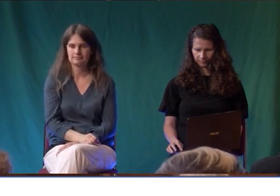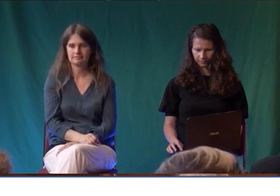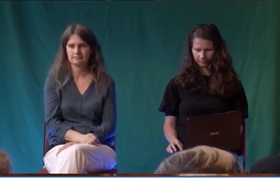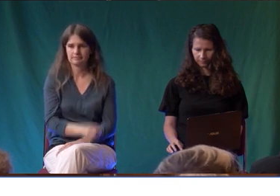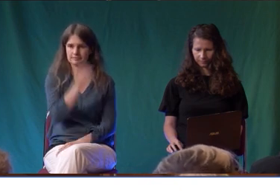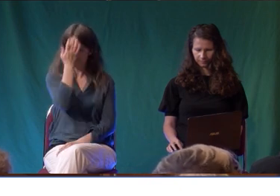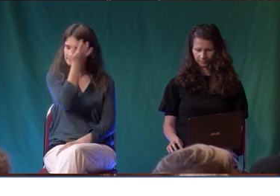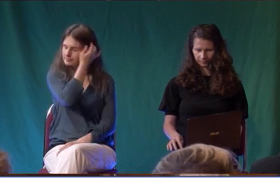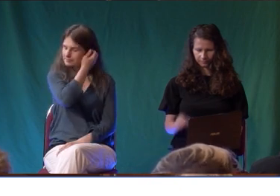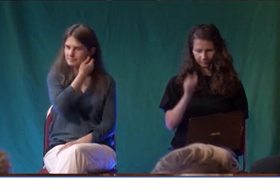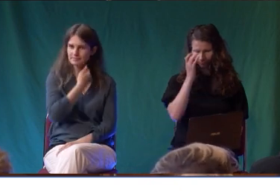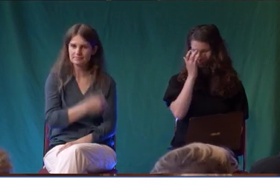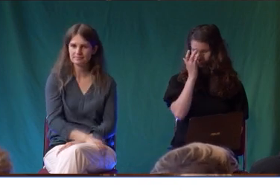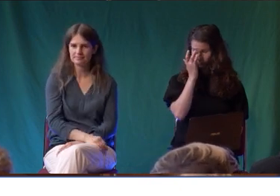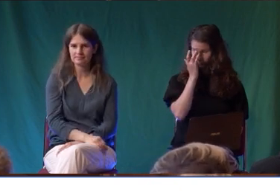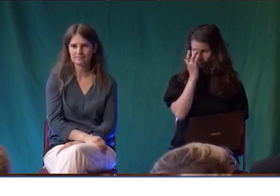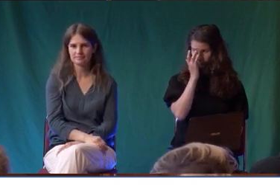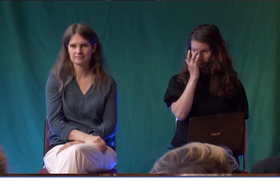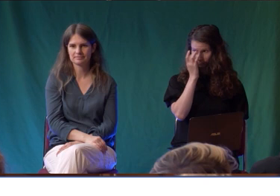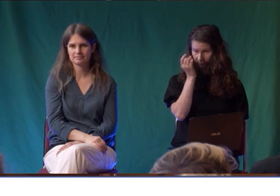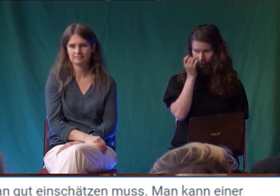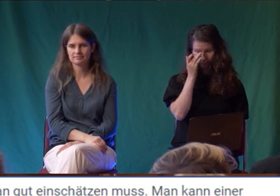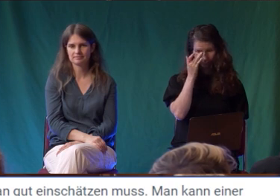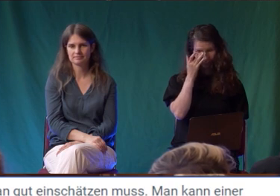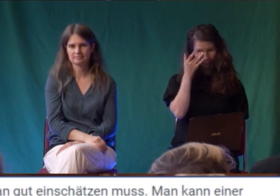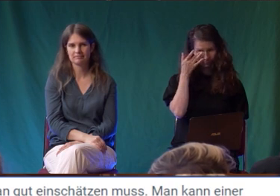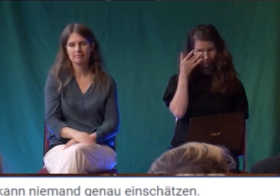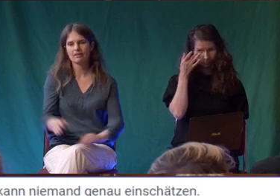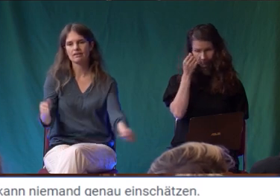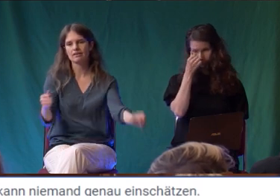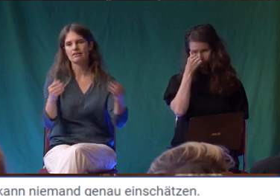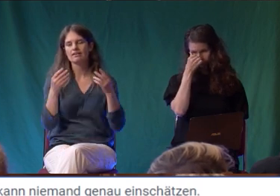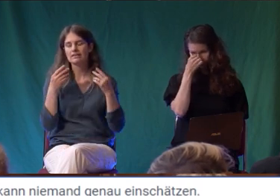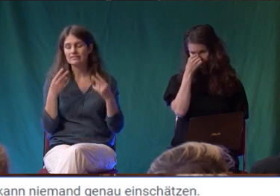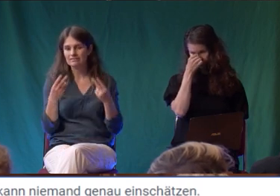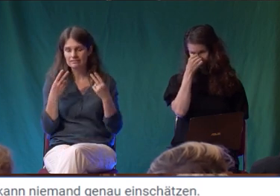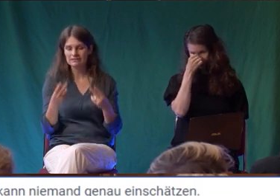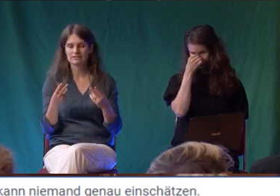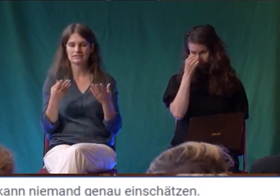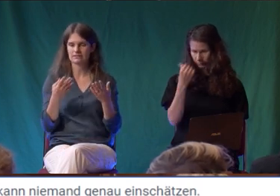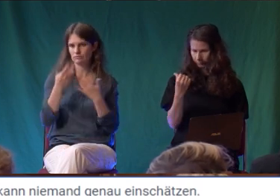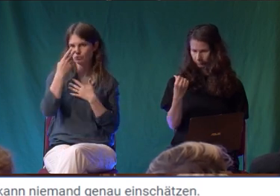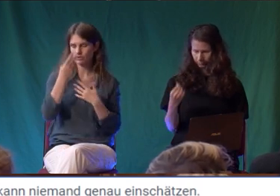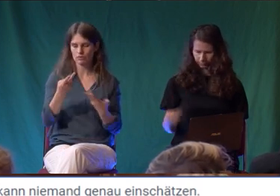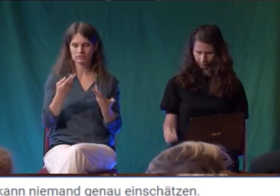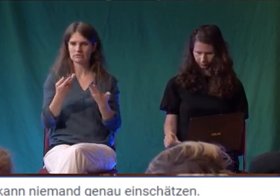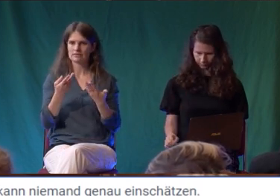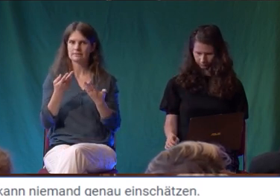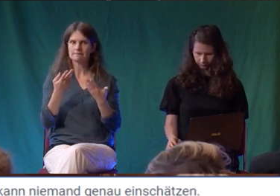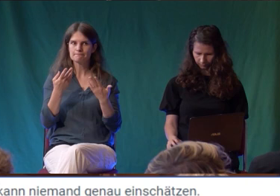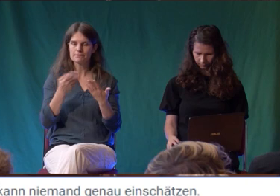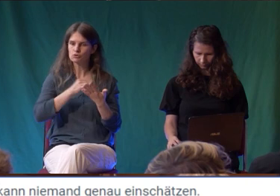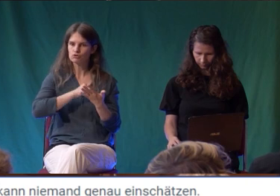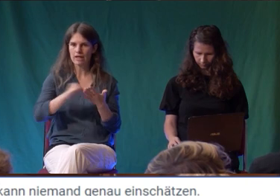wichtig ist dass die sogenannten Zuständigkeiten also wer zahlt für die Hilfe sehr schnell